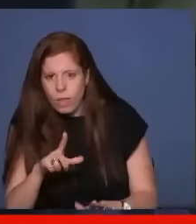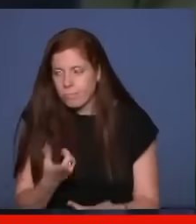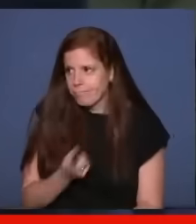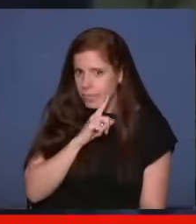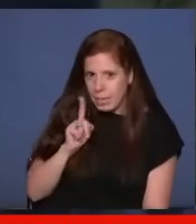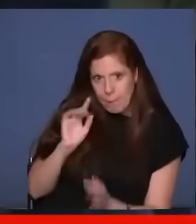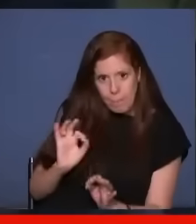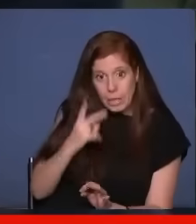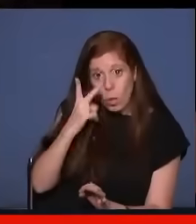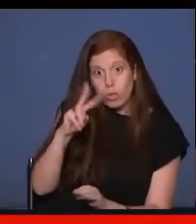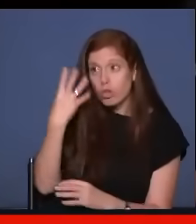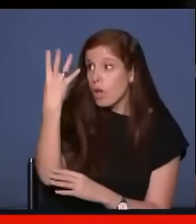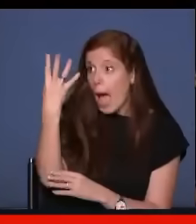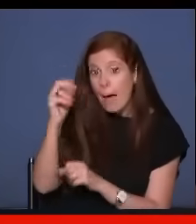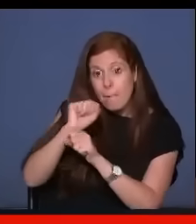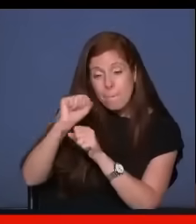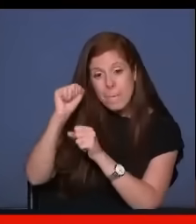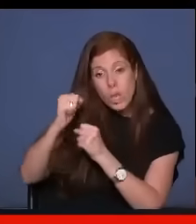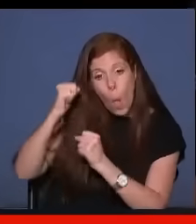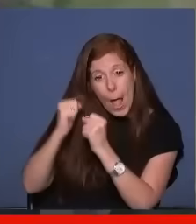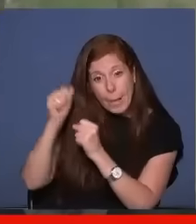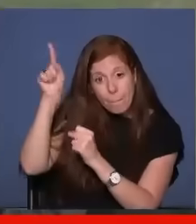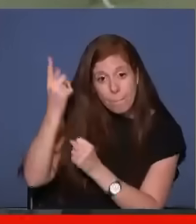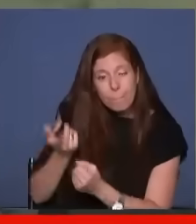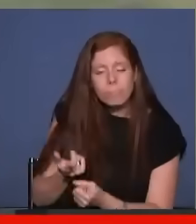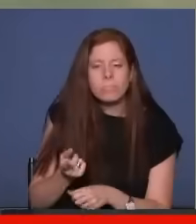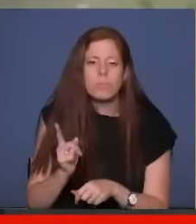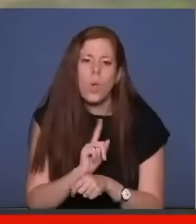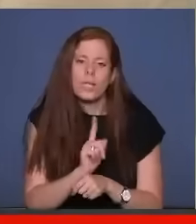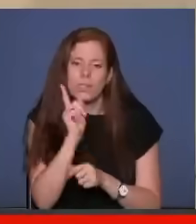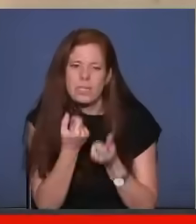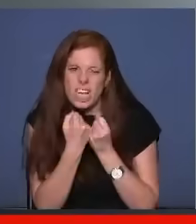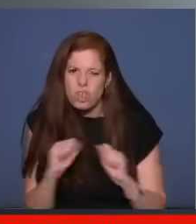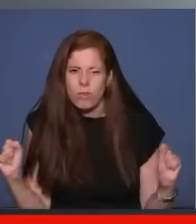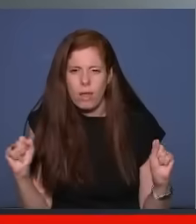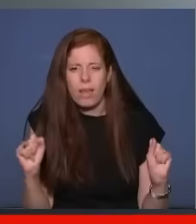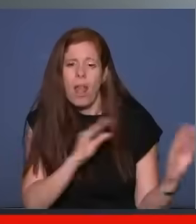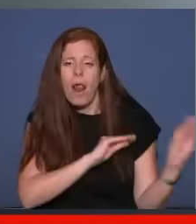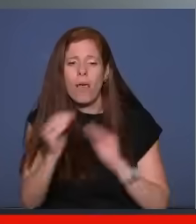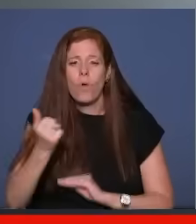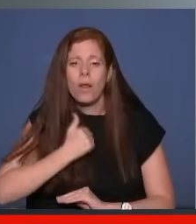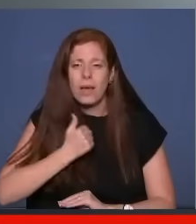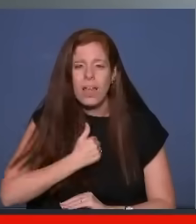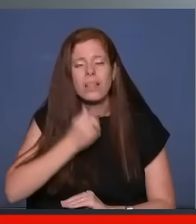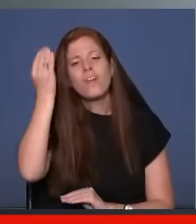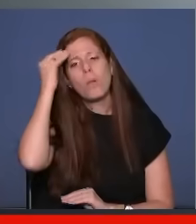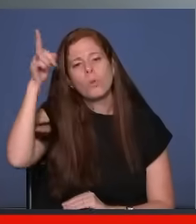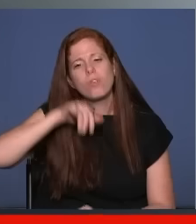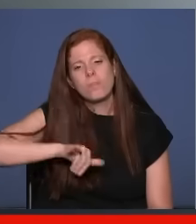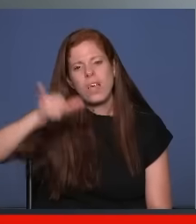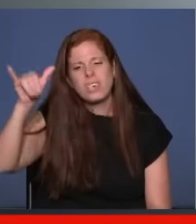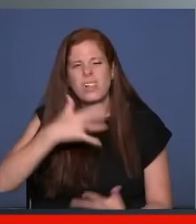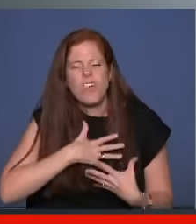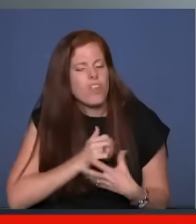4 מנועים? עוד רגע היית צריך להשתחרר, לעבור לקנדה וללמוד שם טייס. הלב שלי התפוצץ